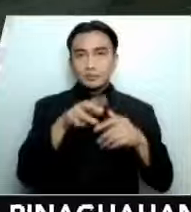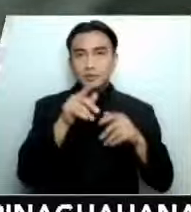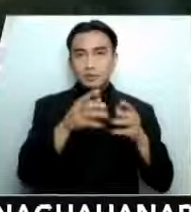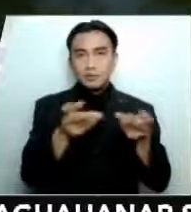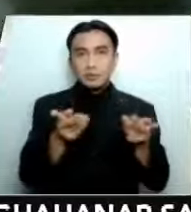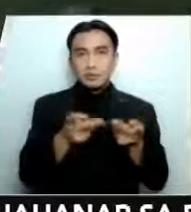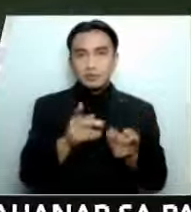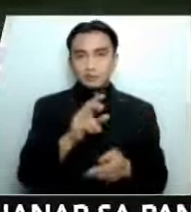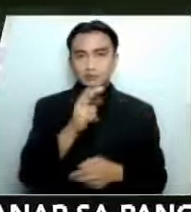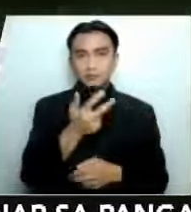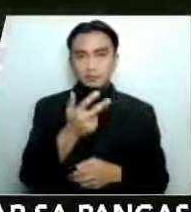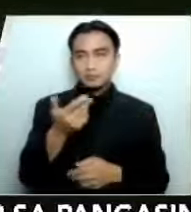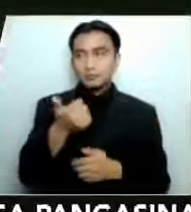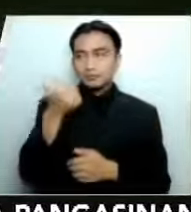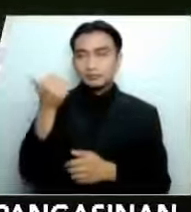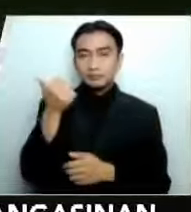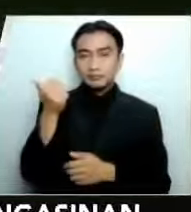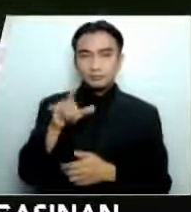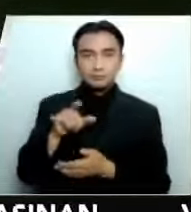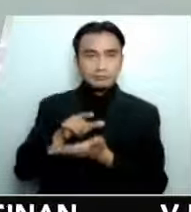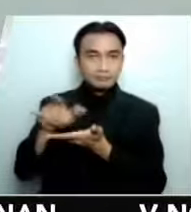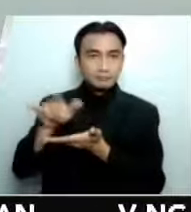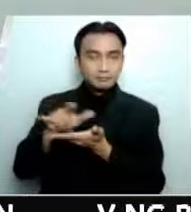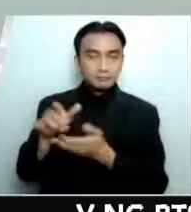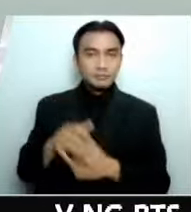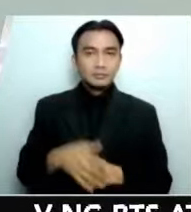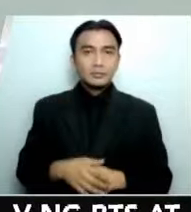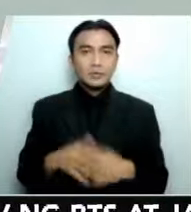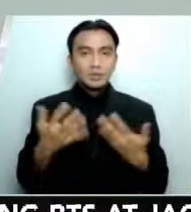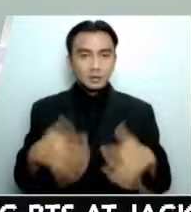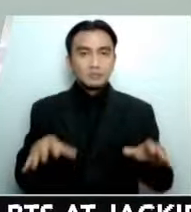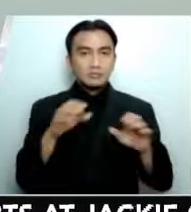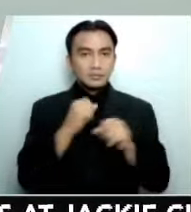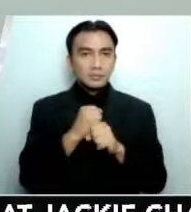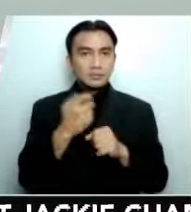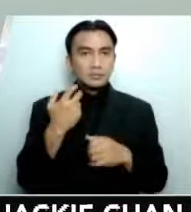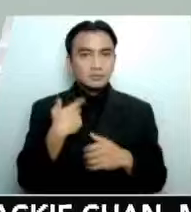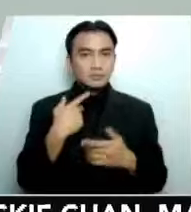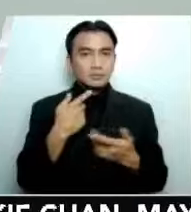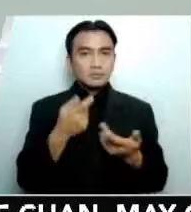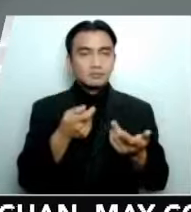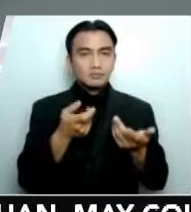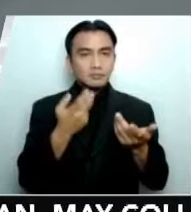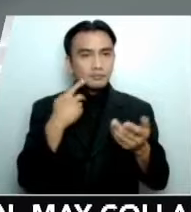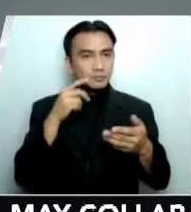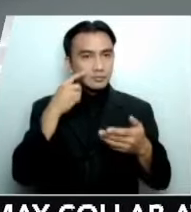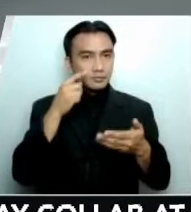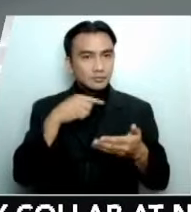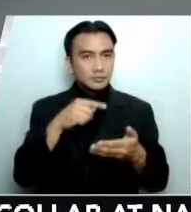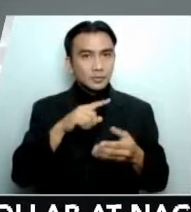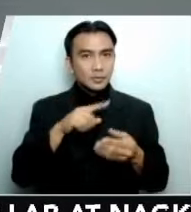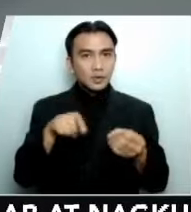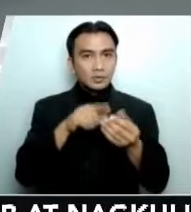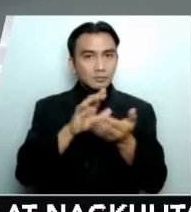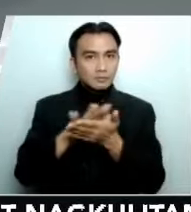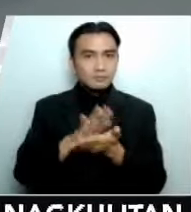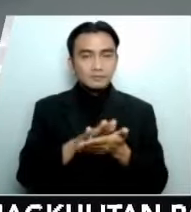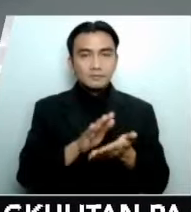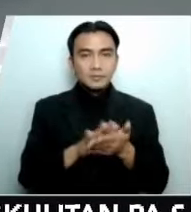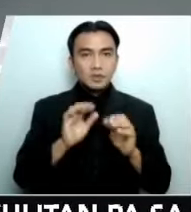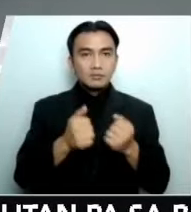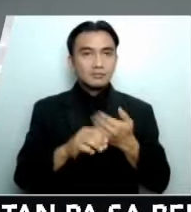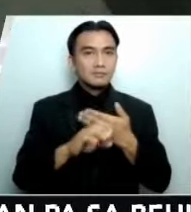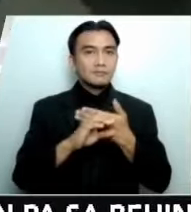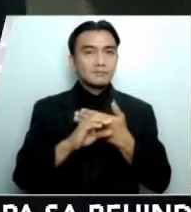Ininspeksyon na ang terminal 3 pinare-review rin daw ang mga kontrata sa pest control sa mga paliparan tiniyak din ang